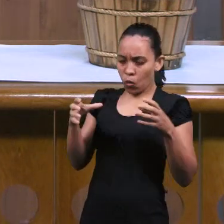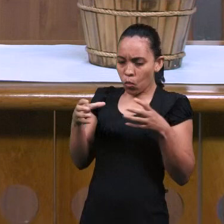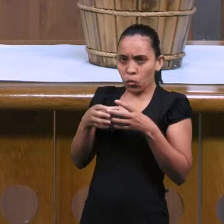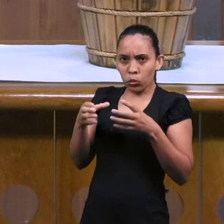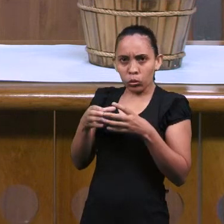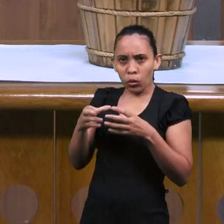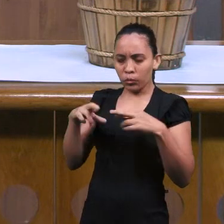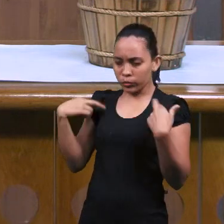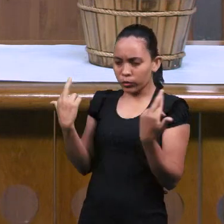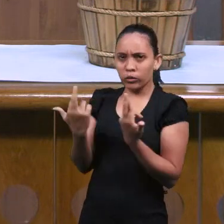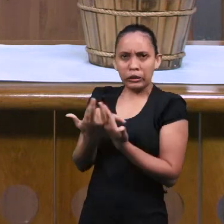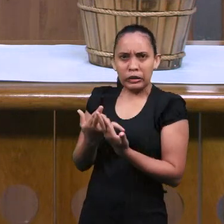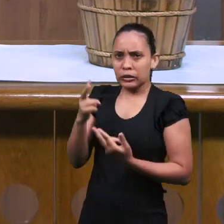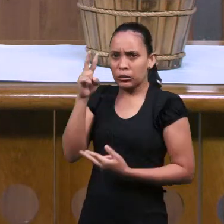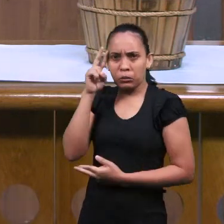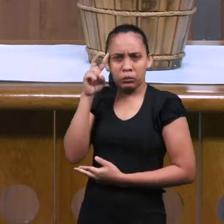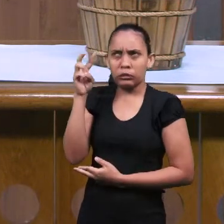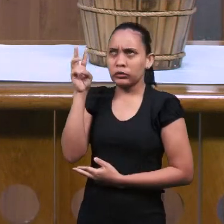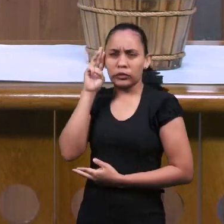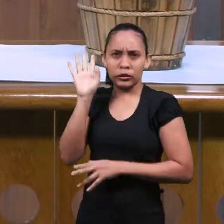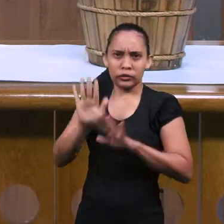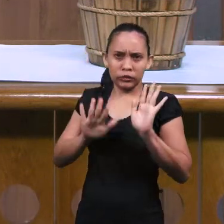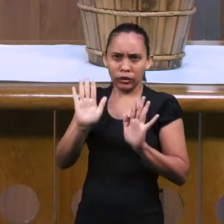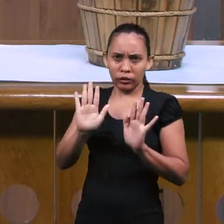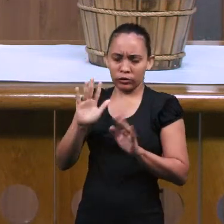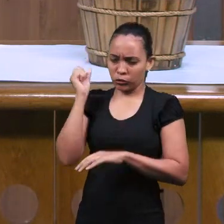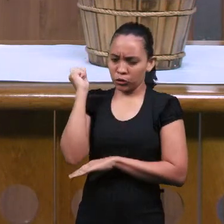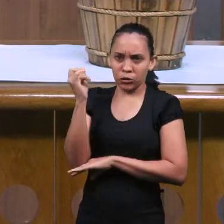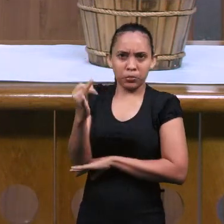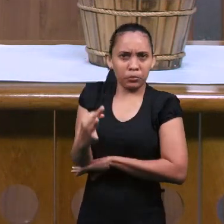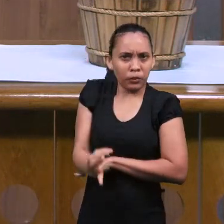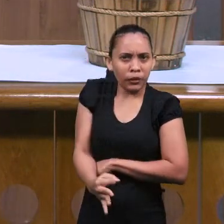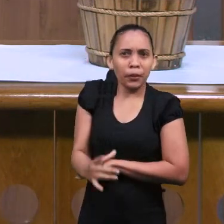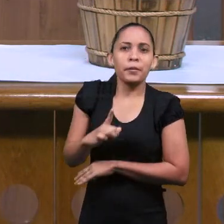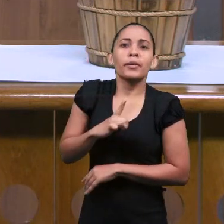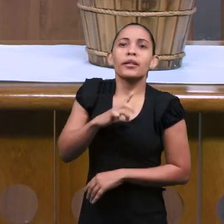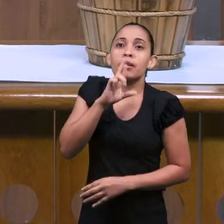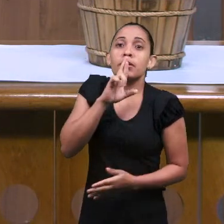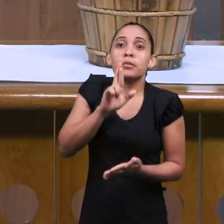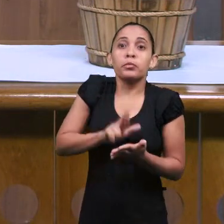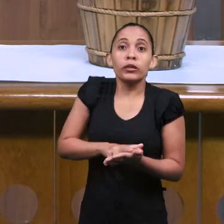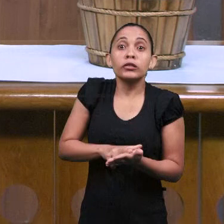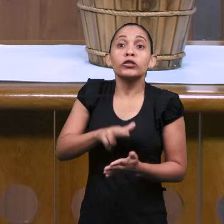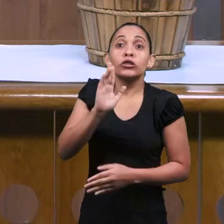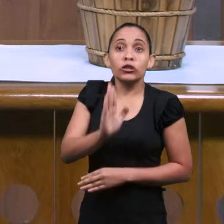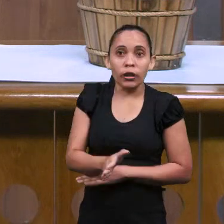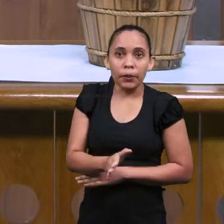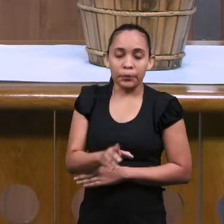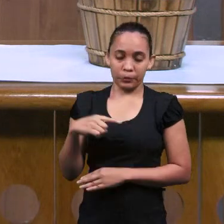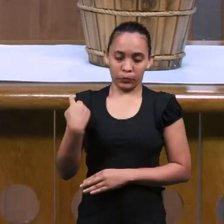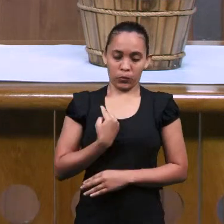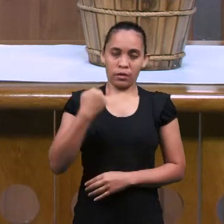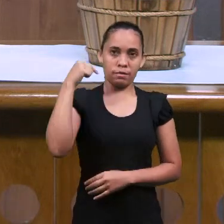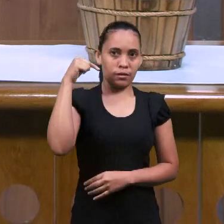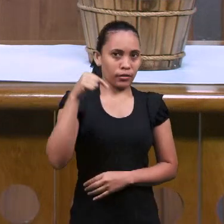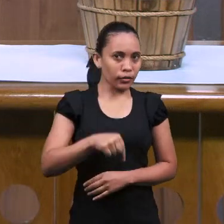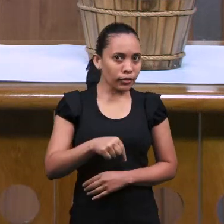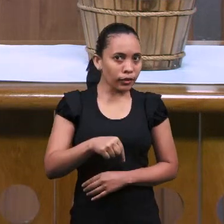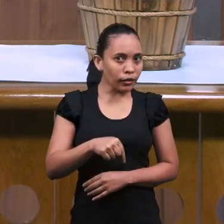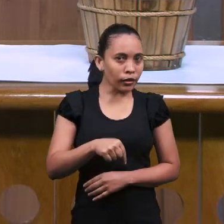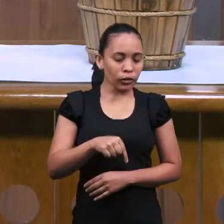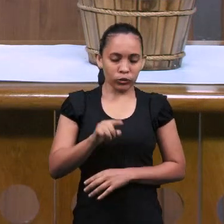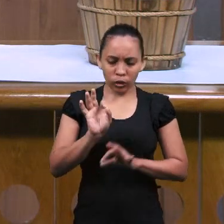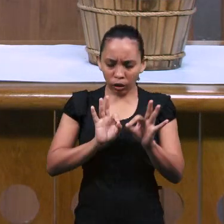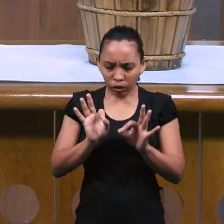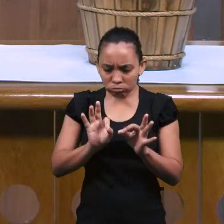mardi, mercredi, le petit matin pour donner les réponses. Ce que nous faisons ici, c'est simplement